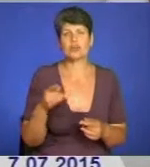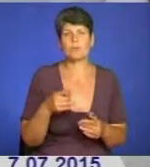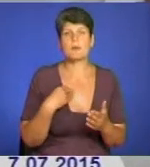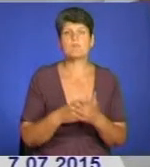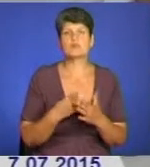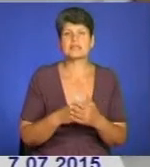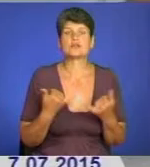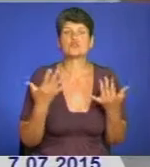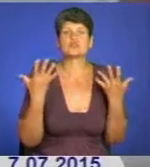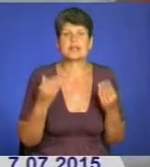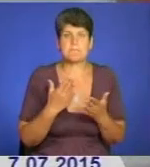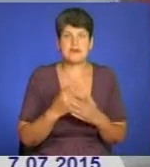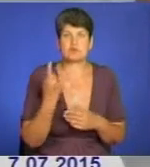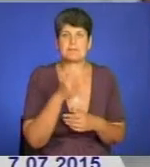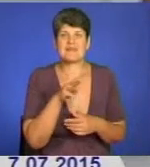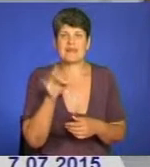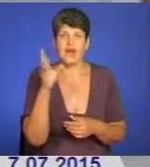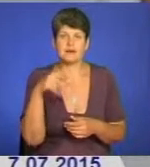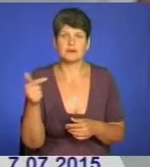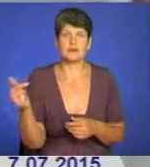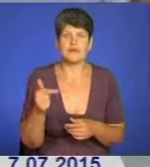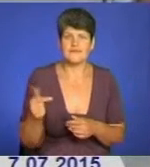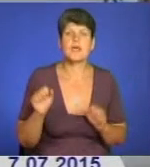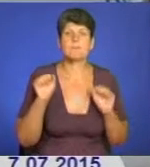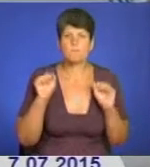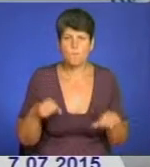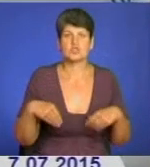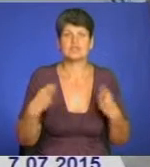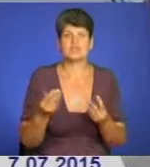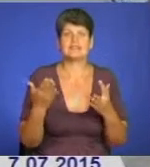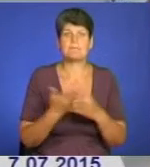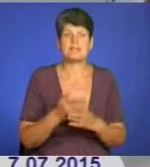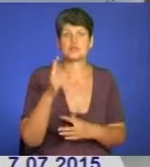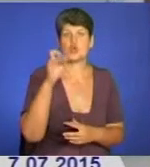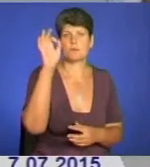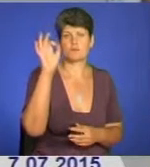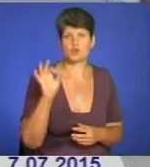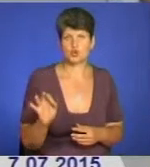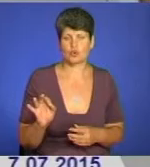на сьогоднішній день має понад мільярд гривень, він здатен надавати пільги, навіть 100%,